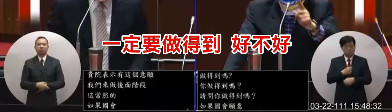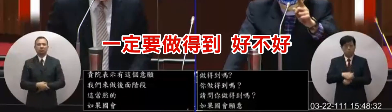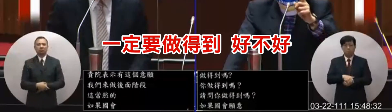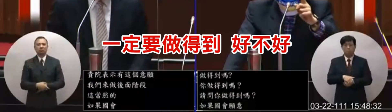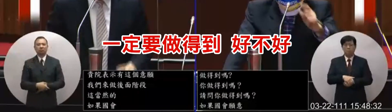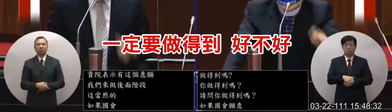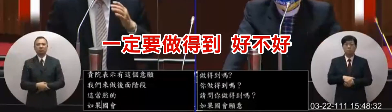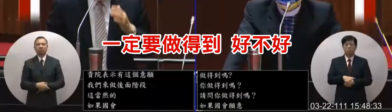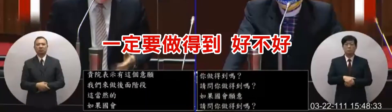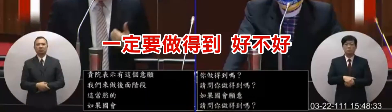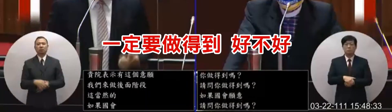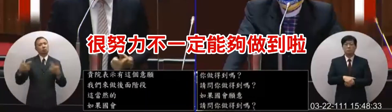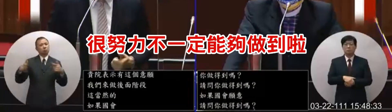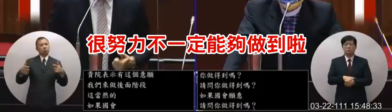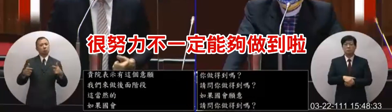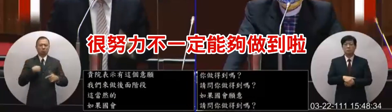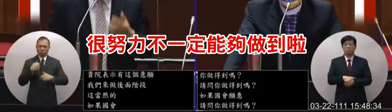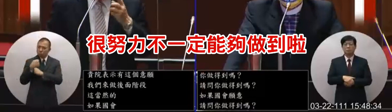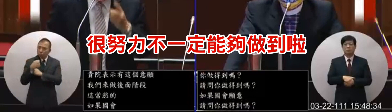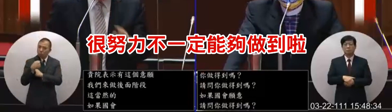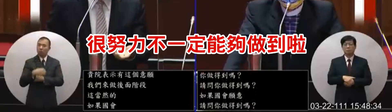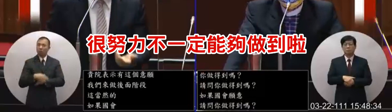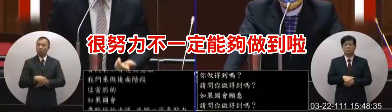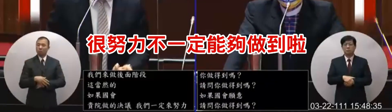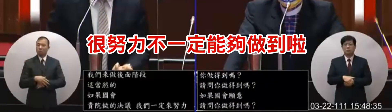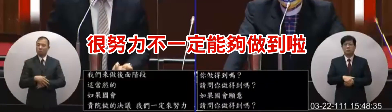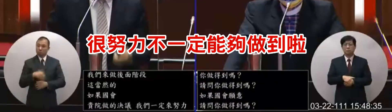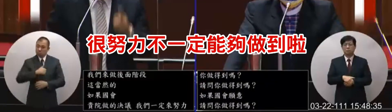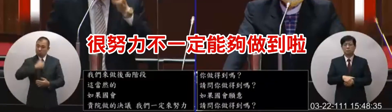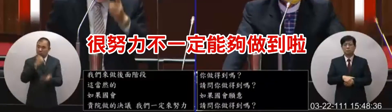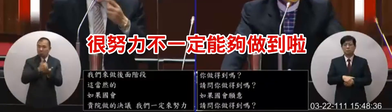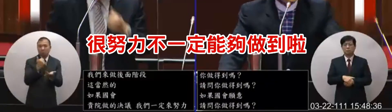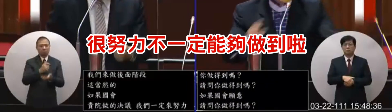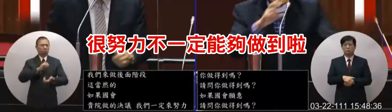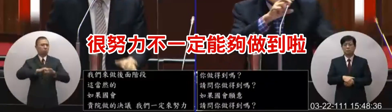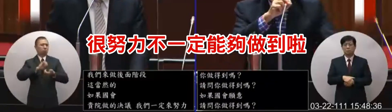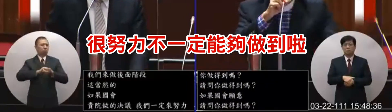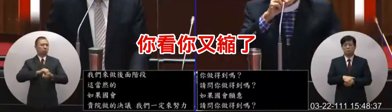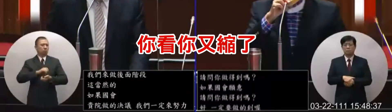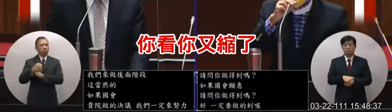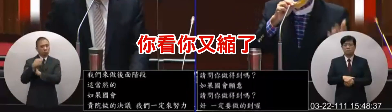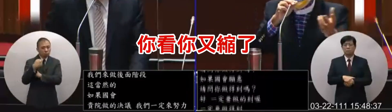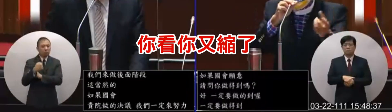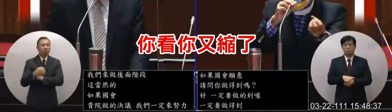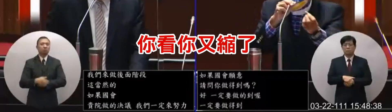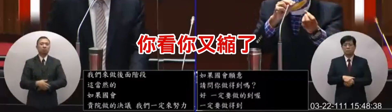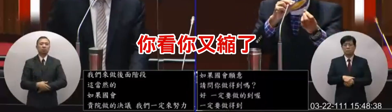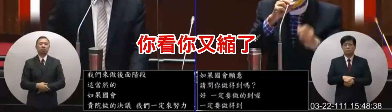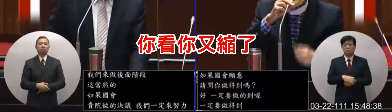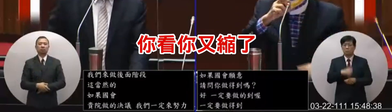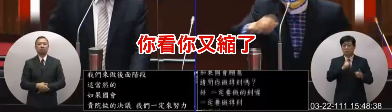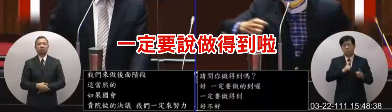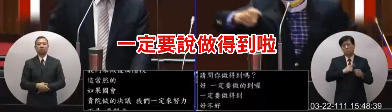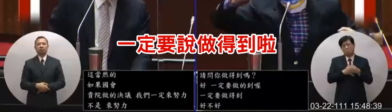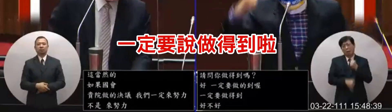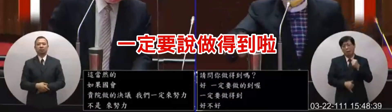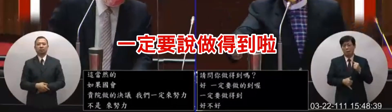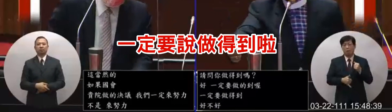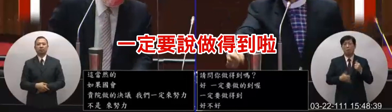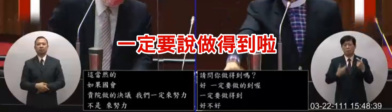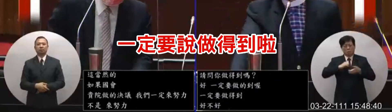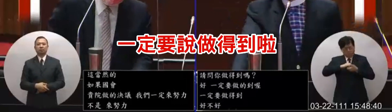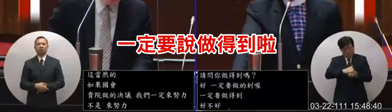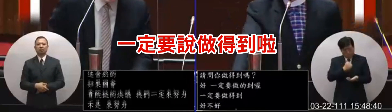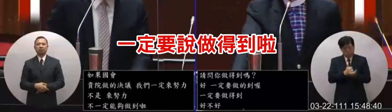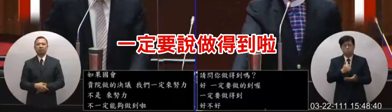一定要做得到，好不好？ 来努力，不一定能够做到了，来努力。 再一个，就等于啊，恁都讲一定